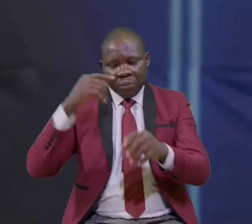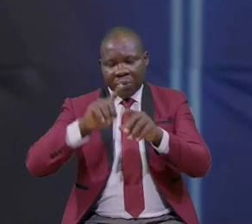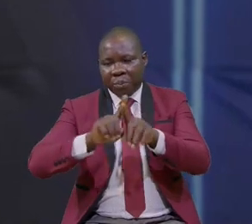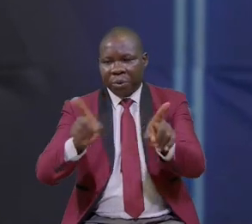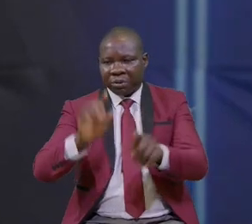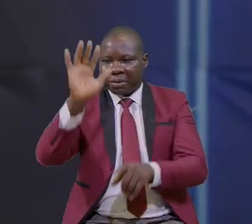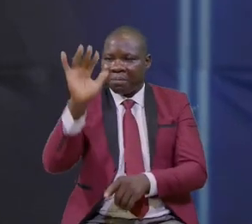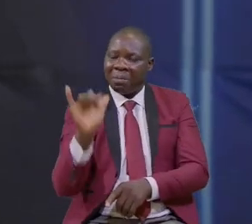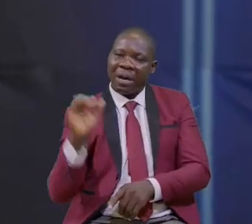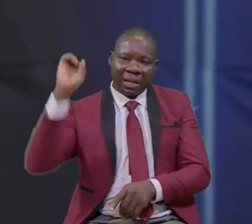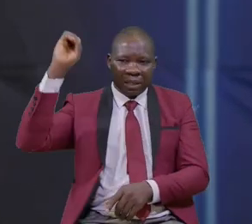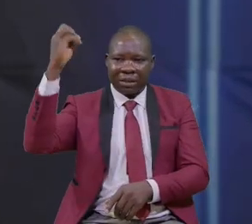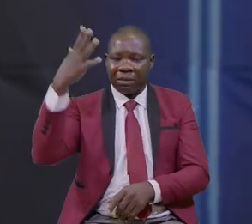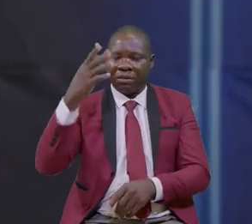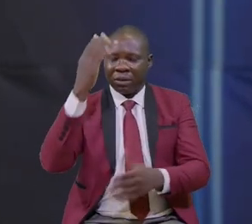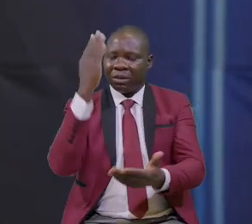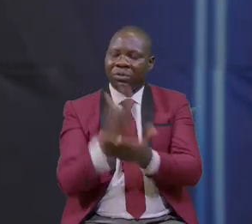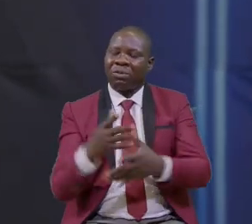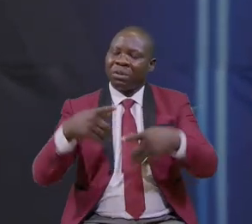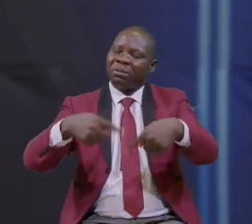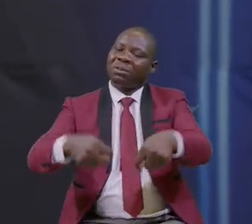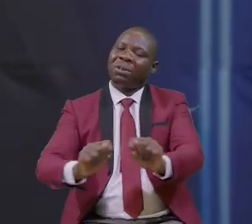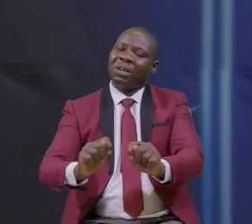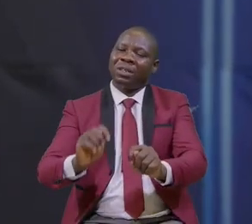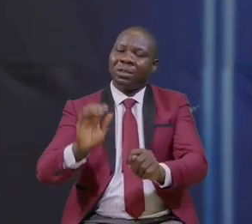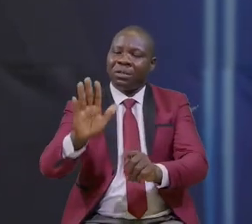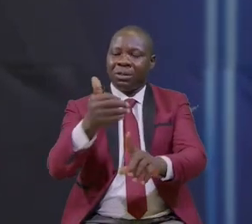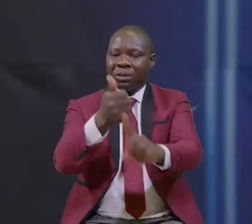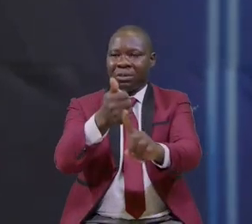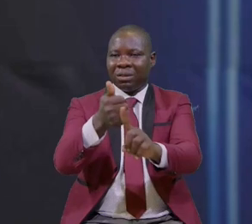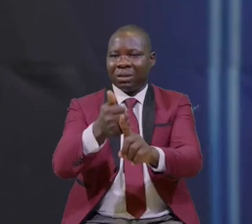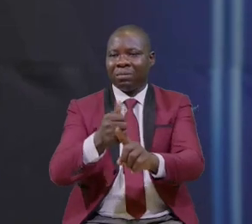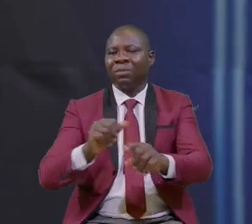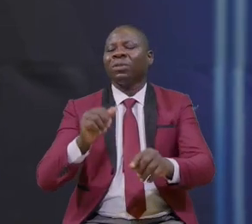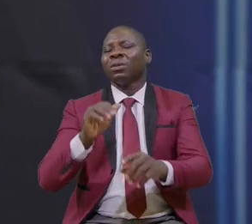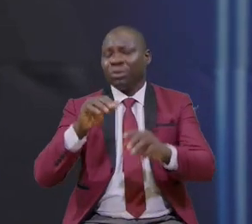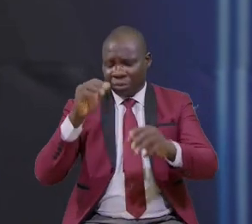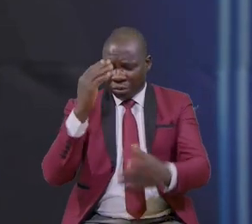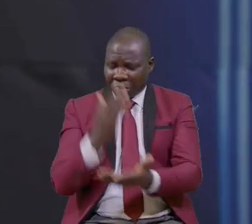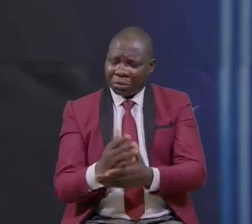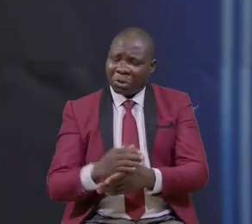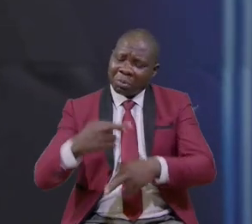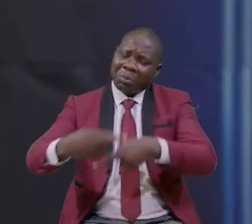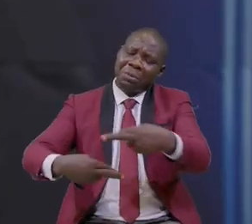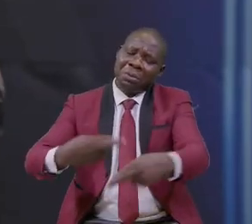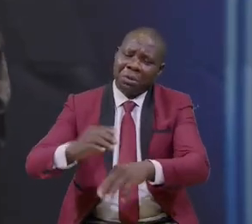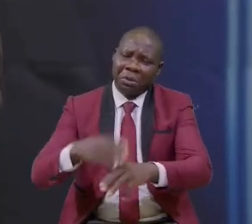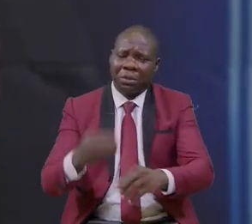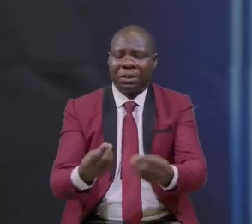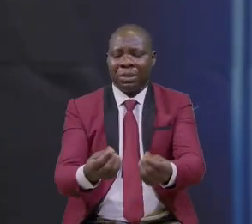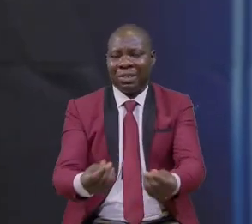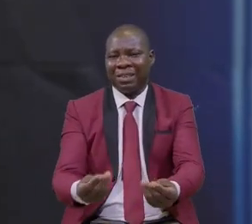grâce et il faut cesser de d'essayer essaie de de rouler par terre de rouler par terre